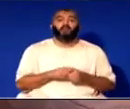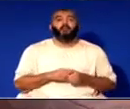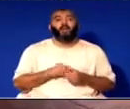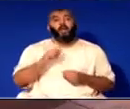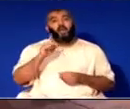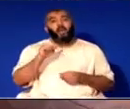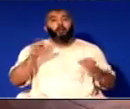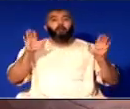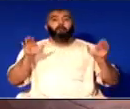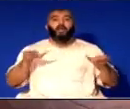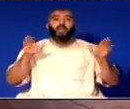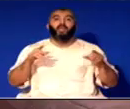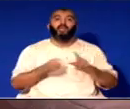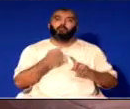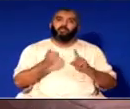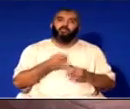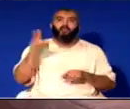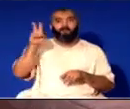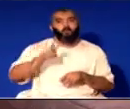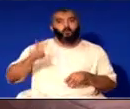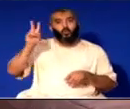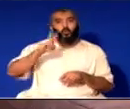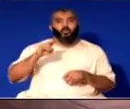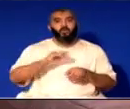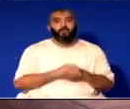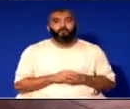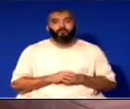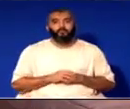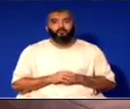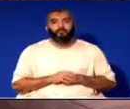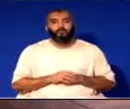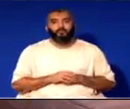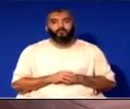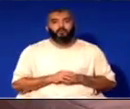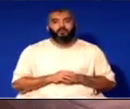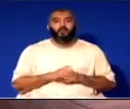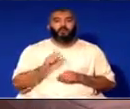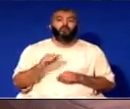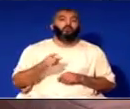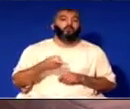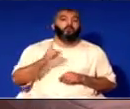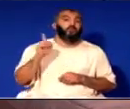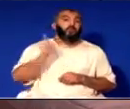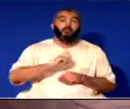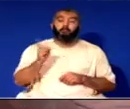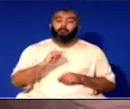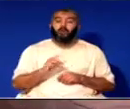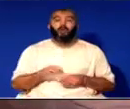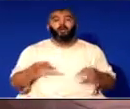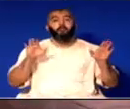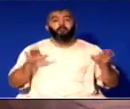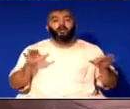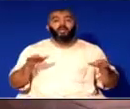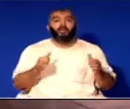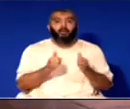نوع من الملائكة مثلا يسيحوا في الأرض يشوفوا مجالس الذكر. هادو هما اللي الحديث عليهم، مش الملائكة الحافظة اللي يحفظونا